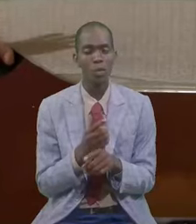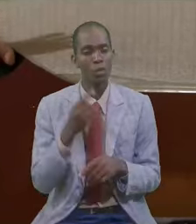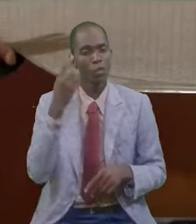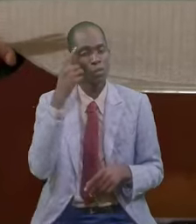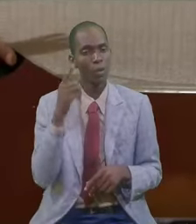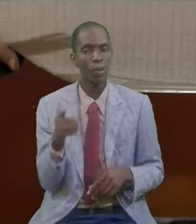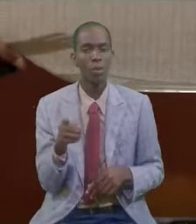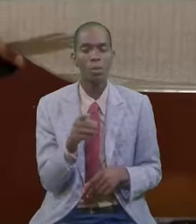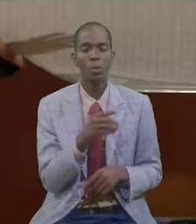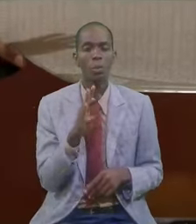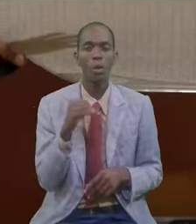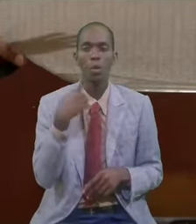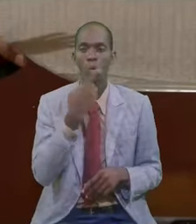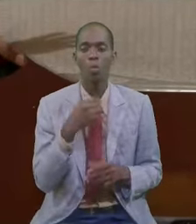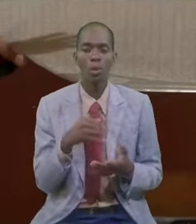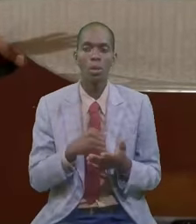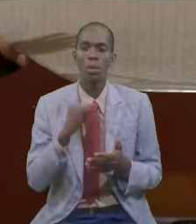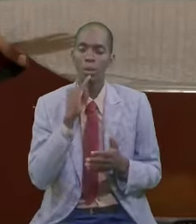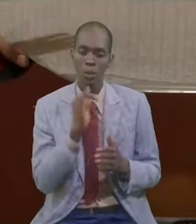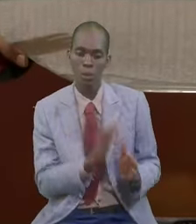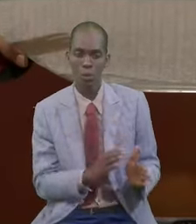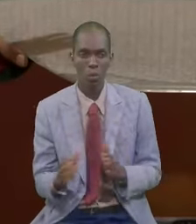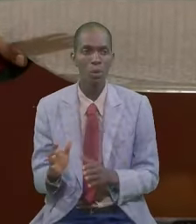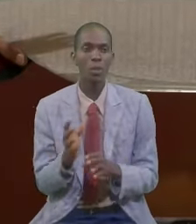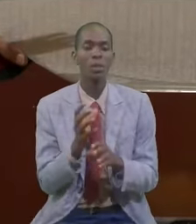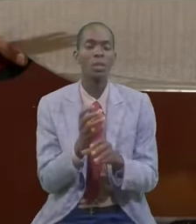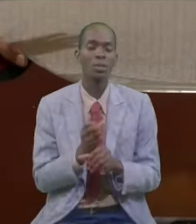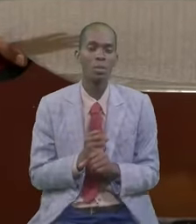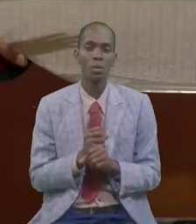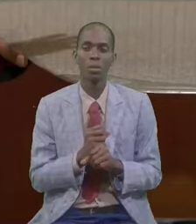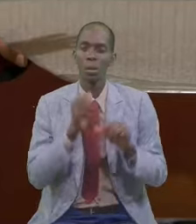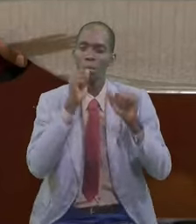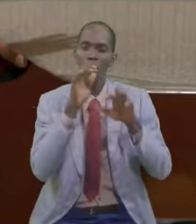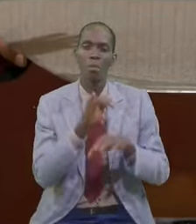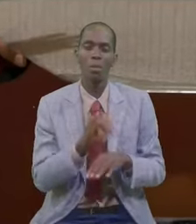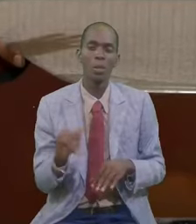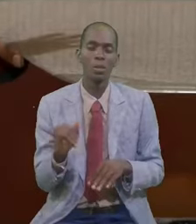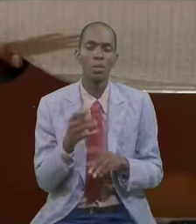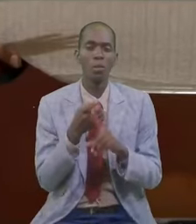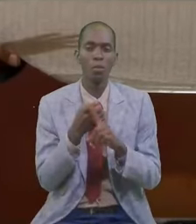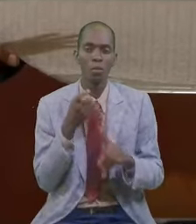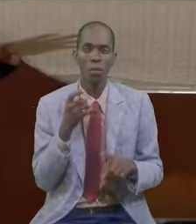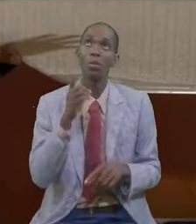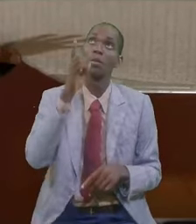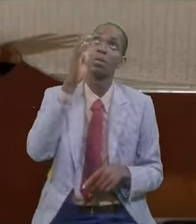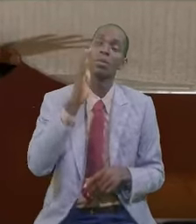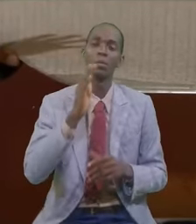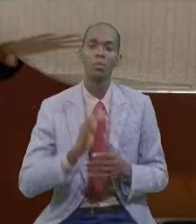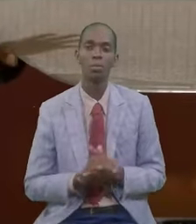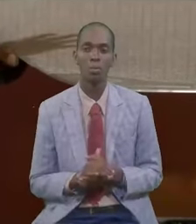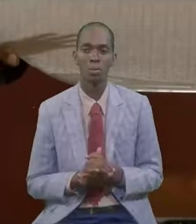est cultivée, elle participe à la bénédiction de Dieu.